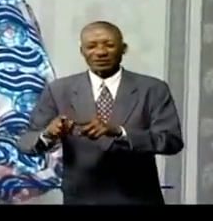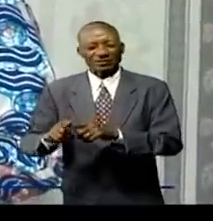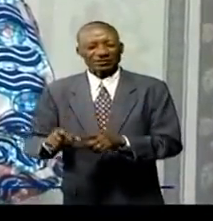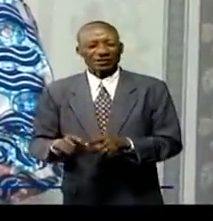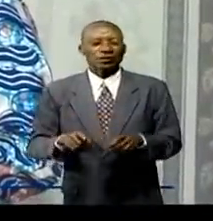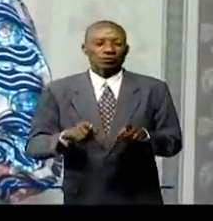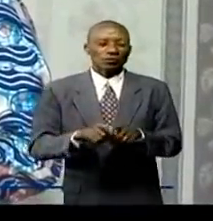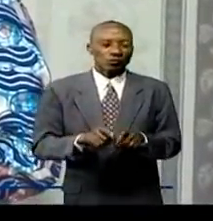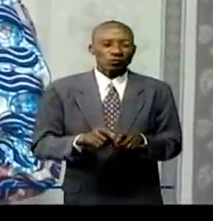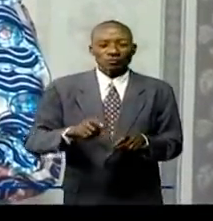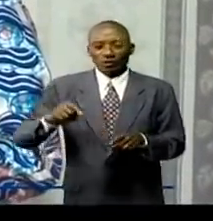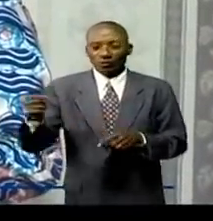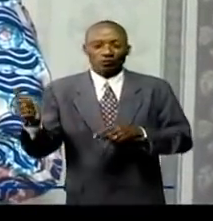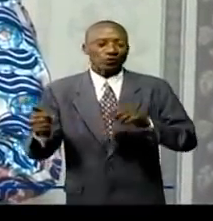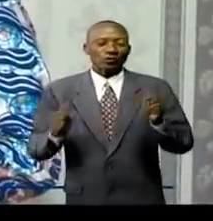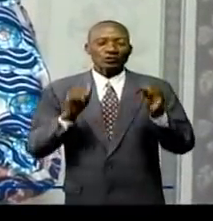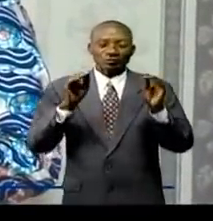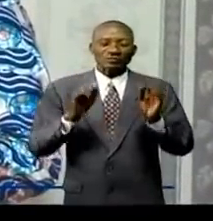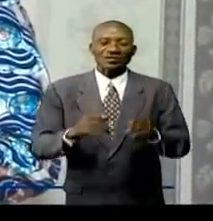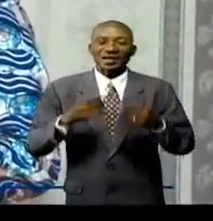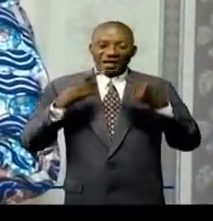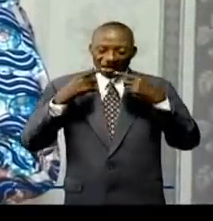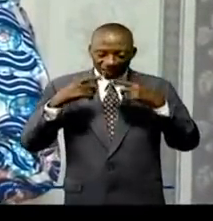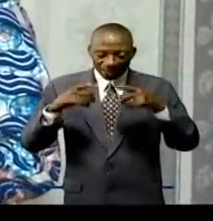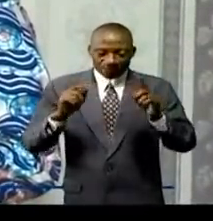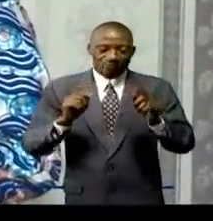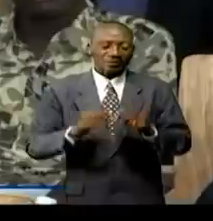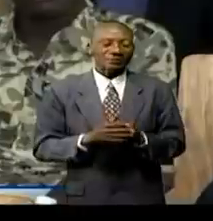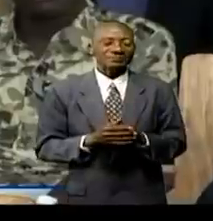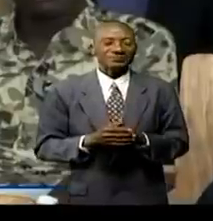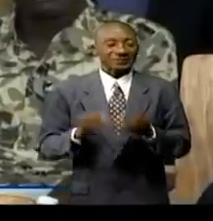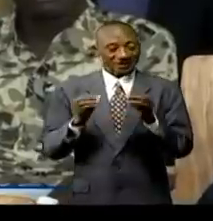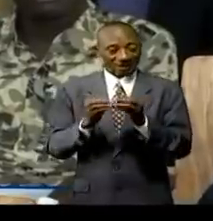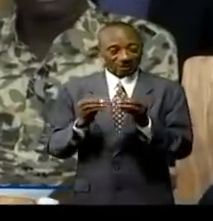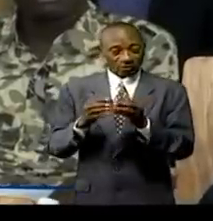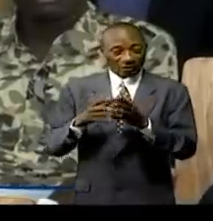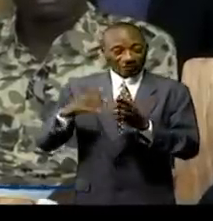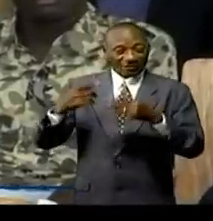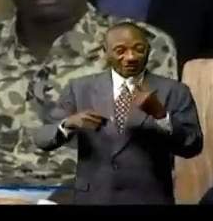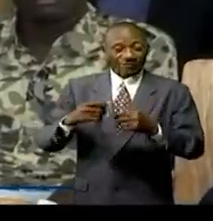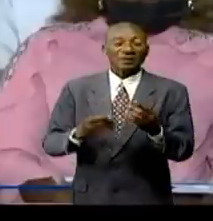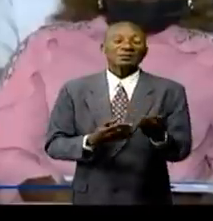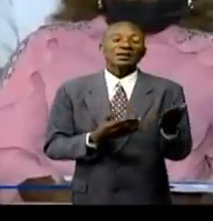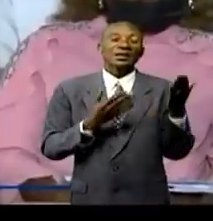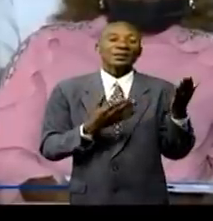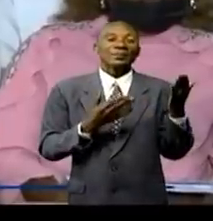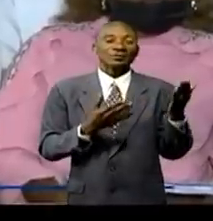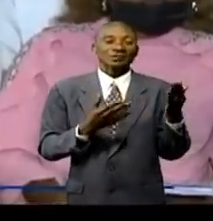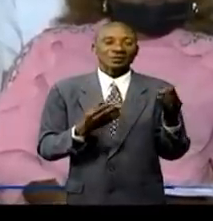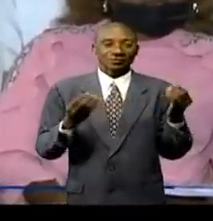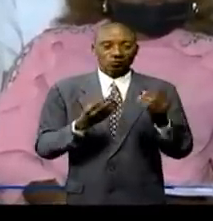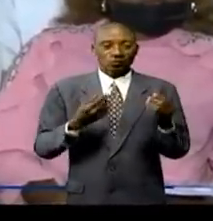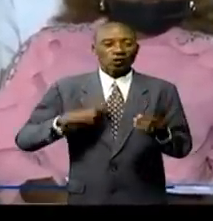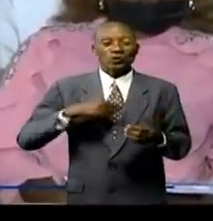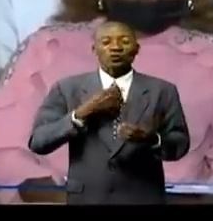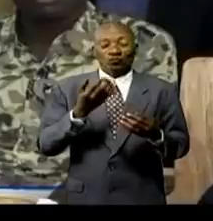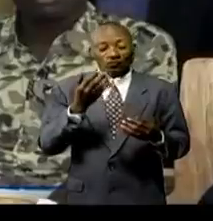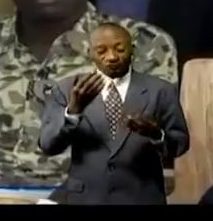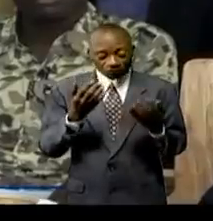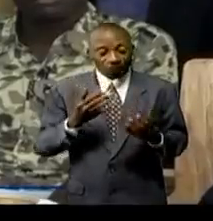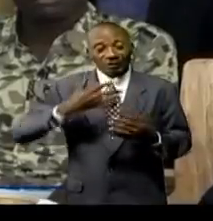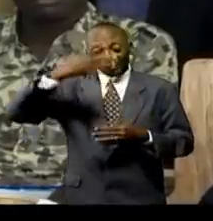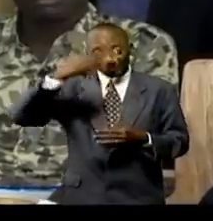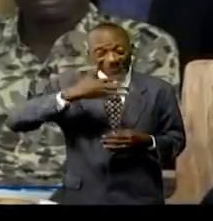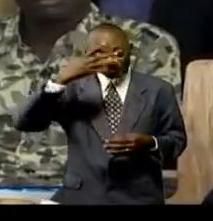Mouigiroua dans son mot de bienvenue. Pour lui, cette conférence débat est très capitale car la transparence est également la